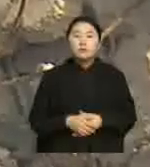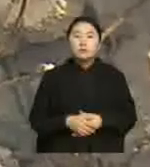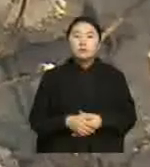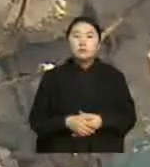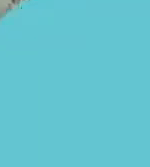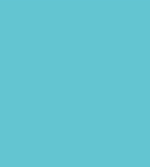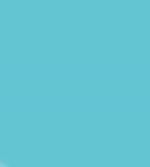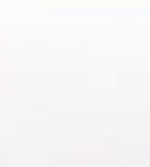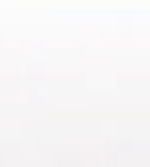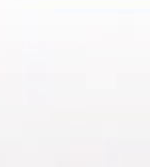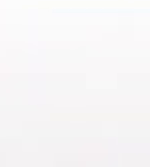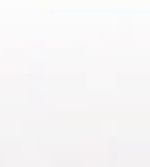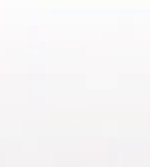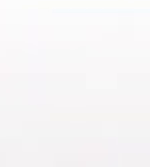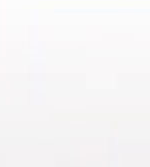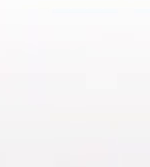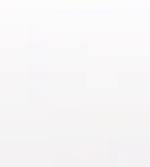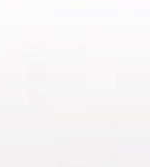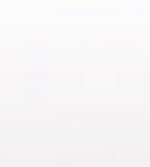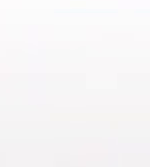합니다 예